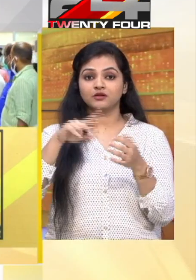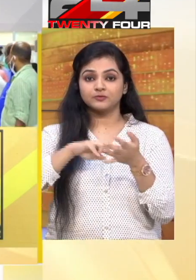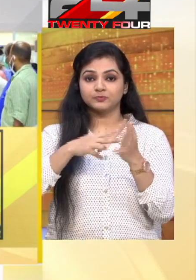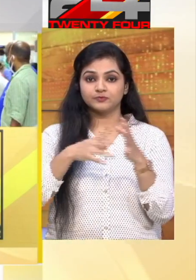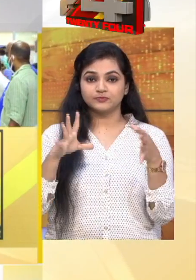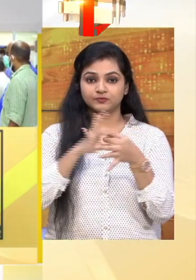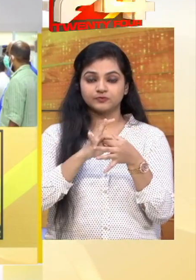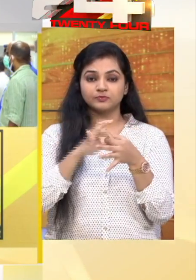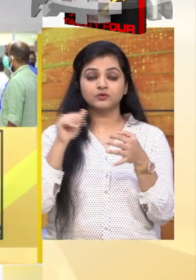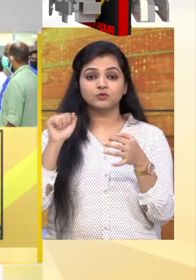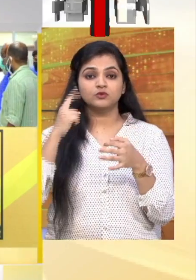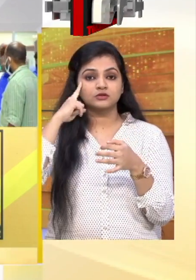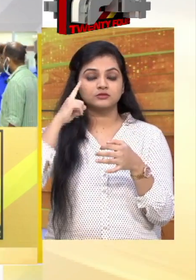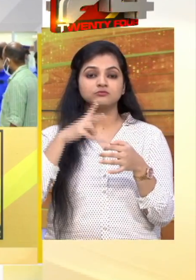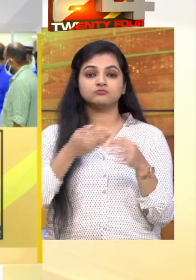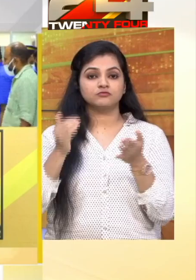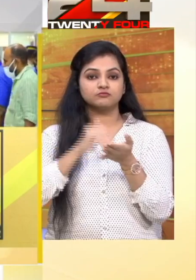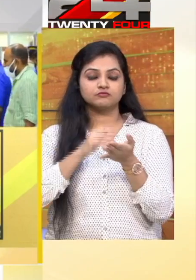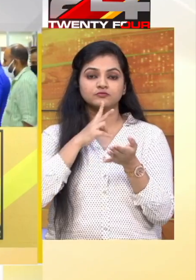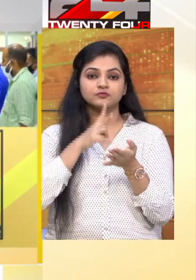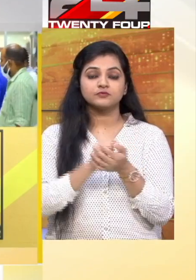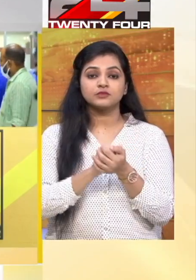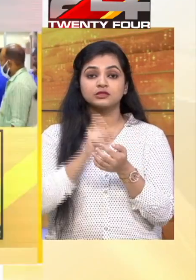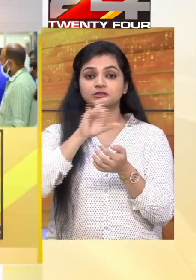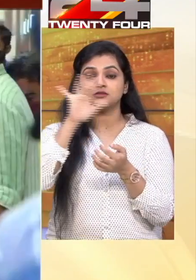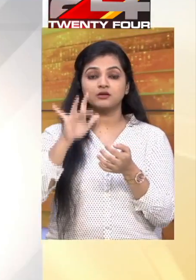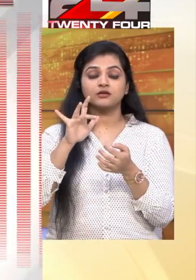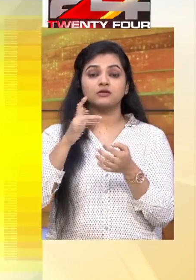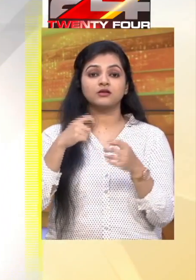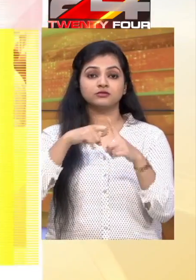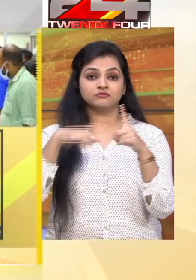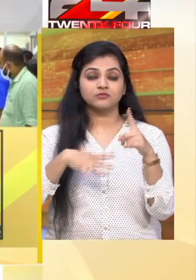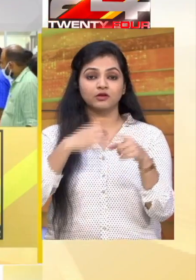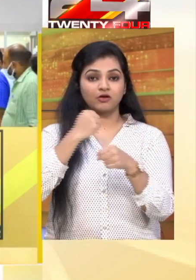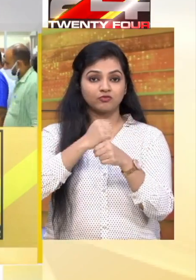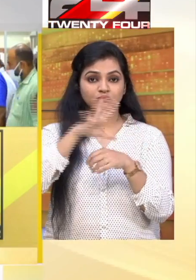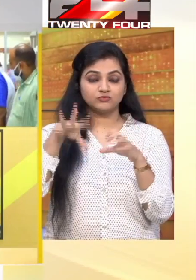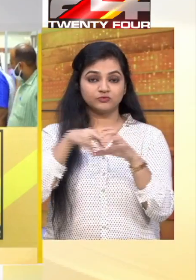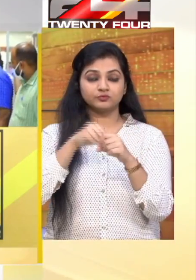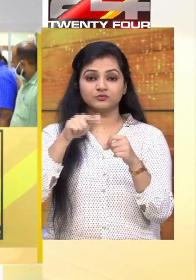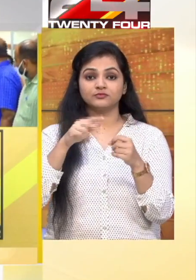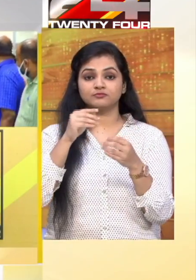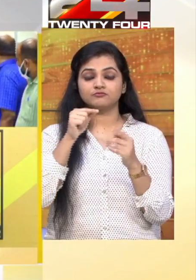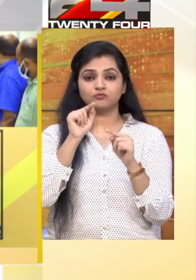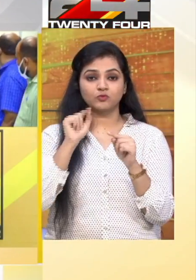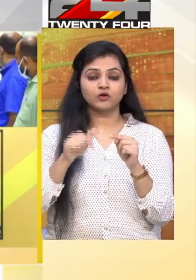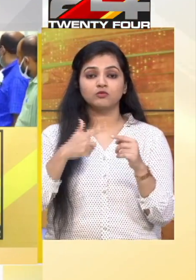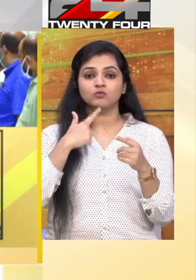ബന്ധപ്പെട്ട് അദ്ദേഹം തന്റെ നിലപാട് ആവർത്തിക്കുകയാണ് ചെയ്തത്. കേന്ദ്ര സംസ്ഥാന സർക്കാരുകൾ തമ്മിൽ ഈ വിഷയത്തിൽ ഇപ്പോൾ